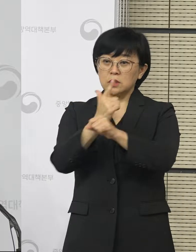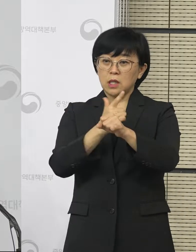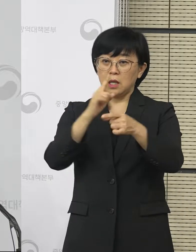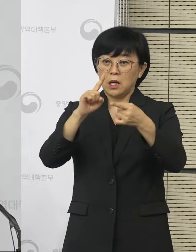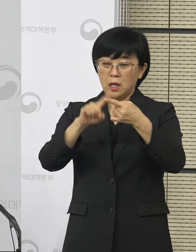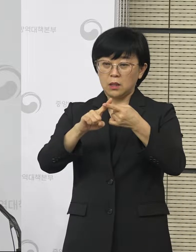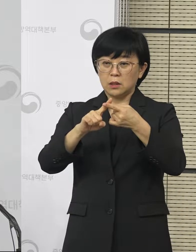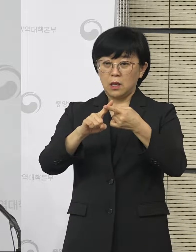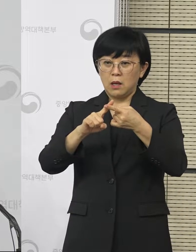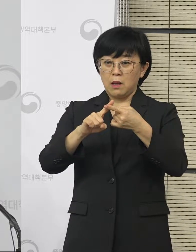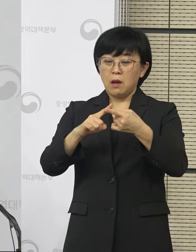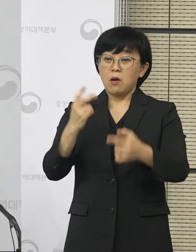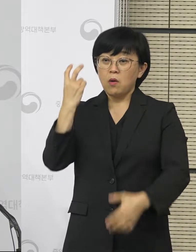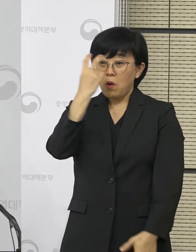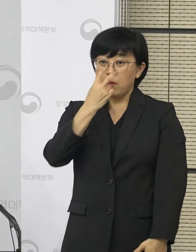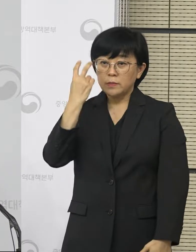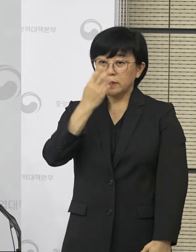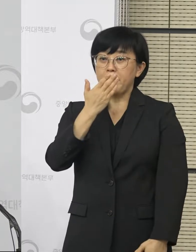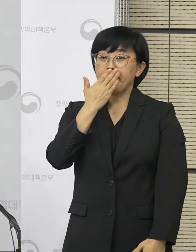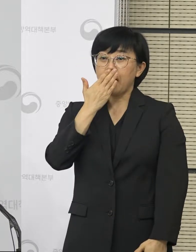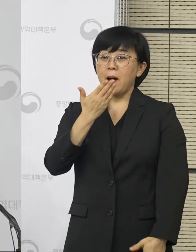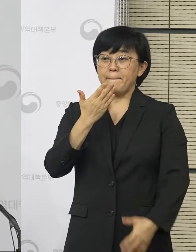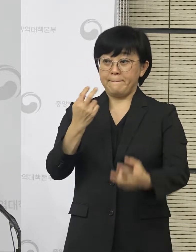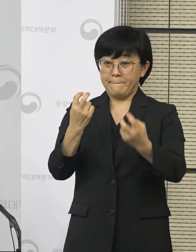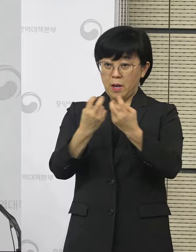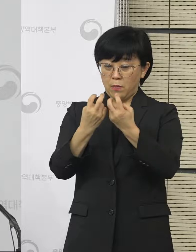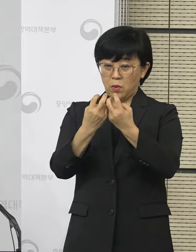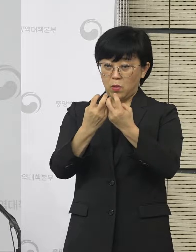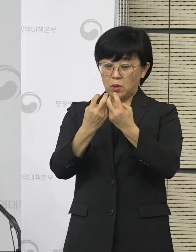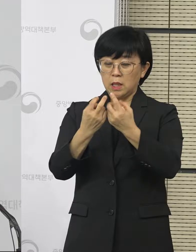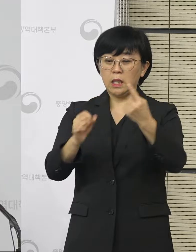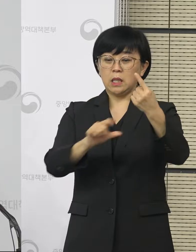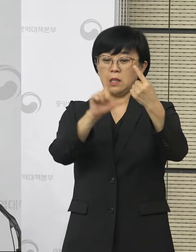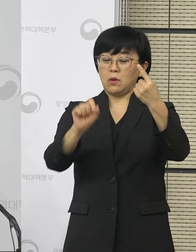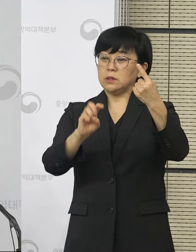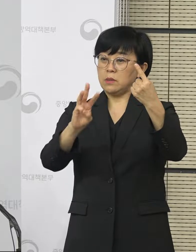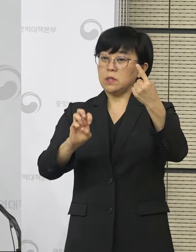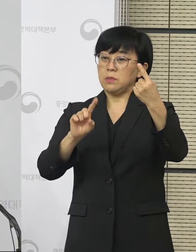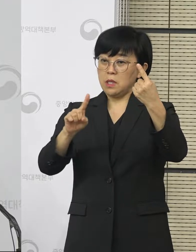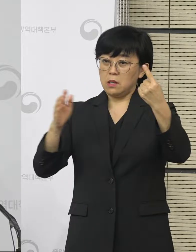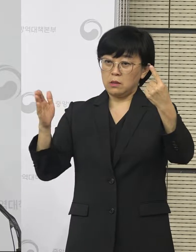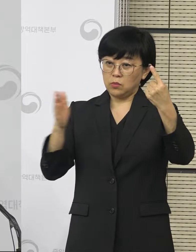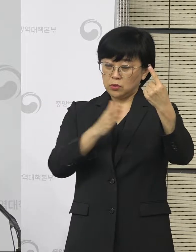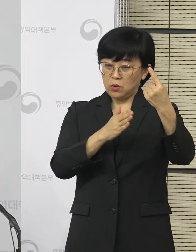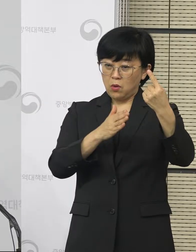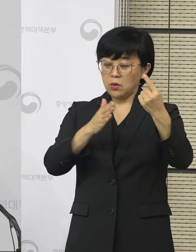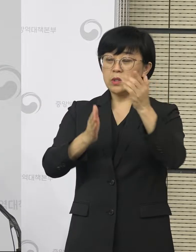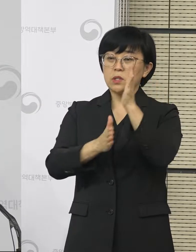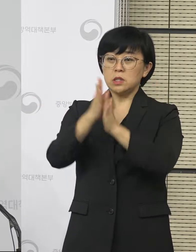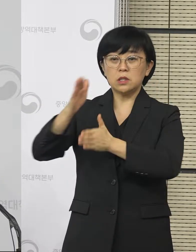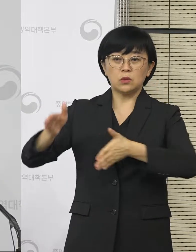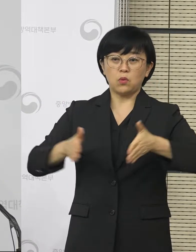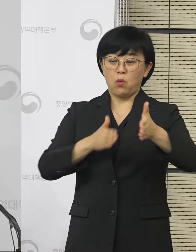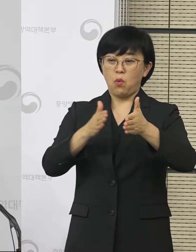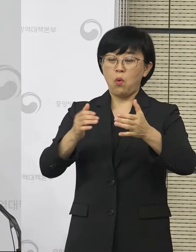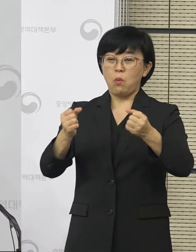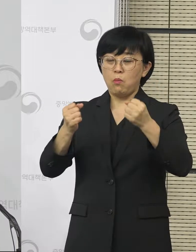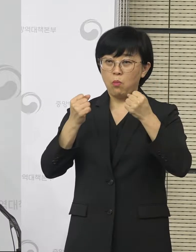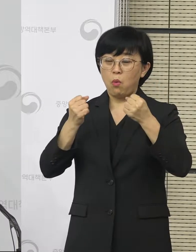약 6시간 안에 신종 코로나 바이러스를 검출할 수 있는 방법으로 지난 1월 31일부터